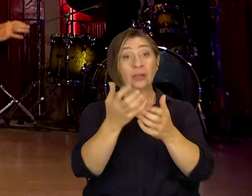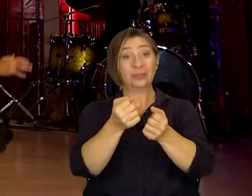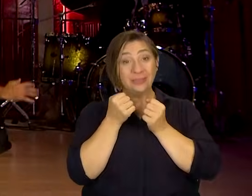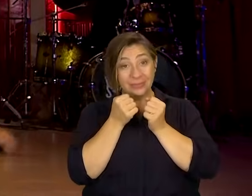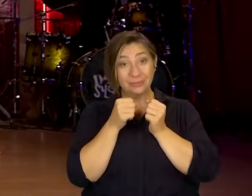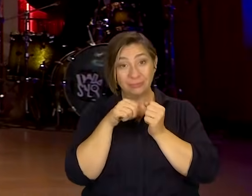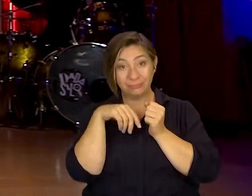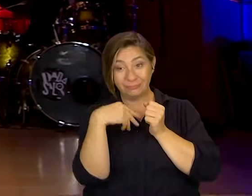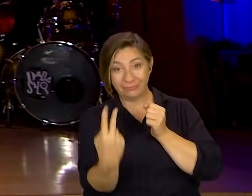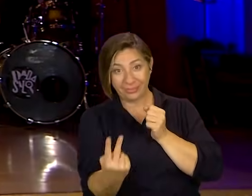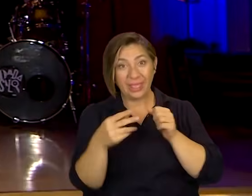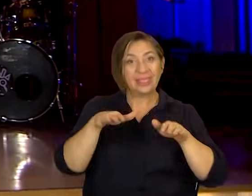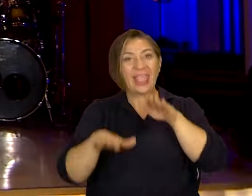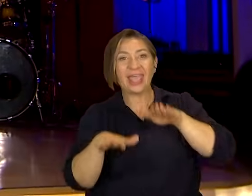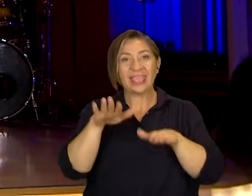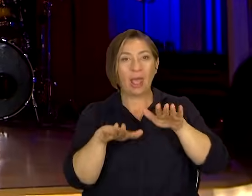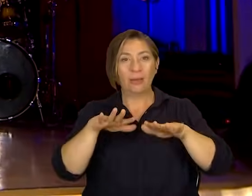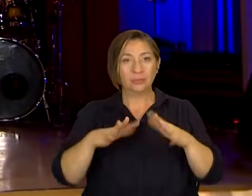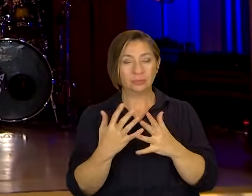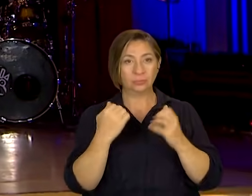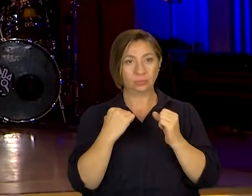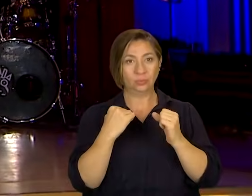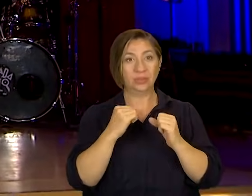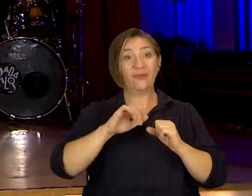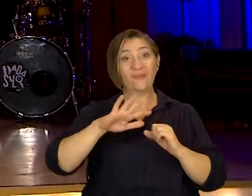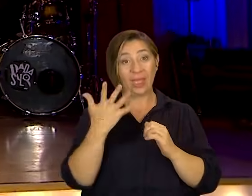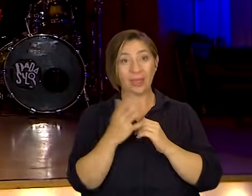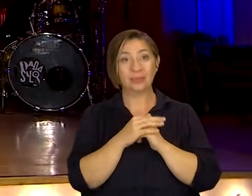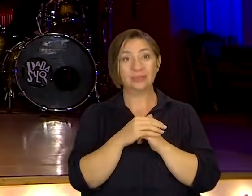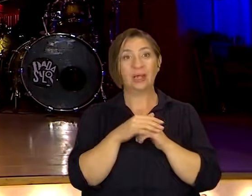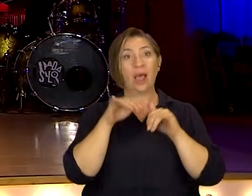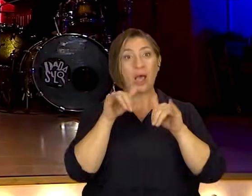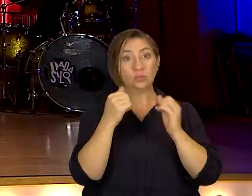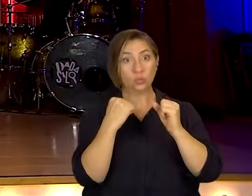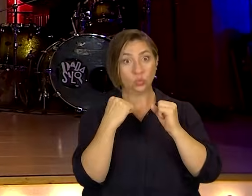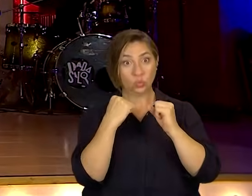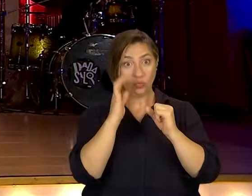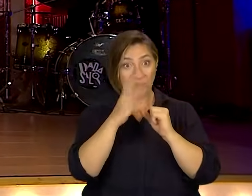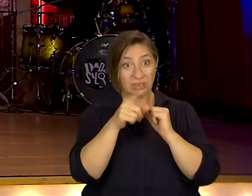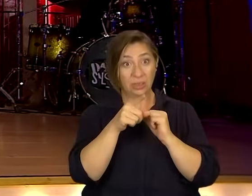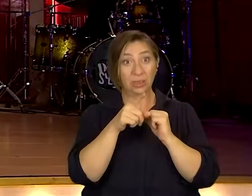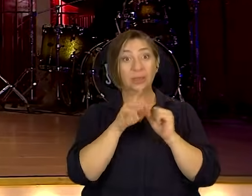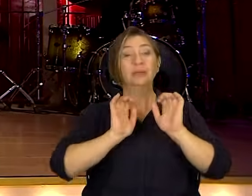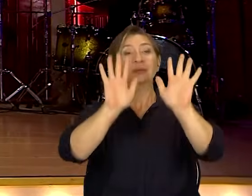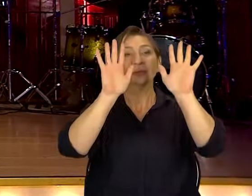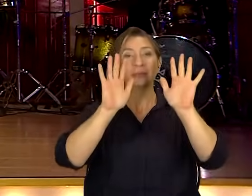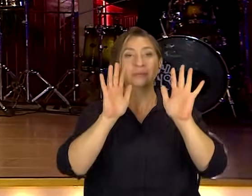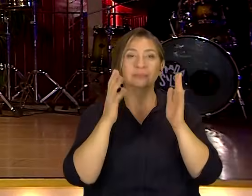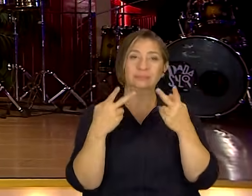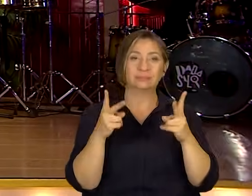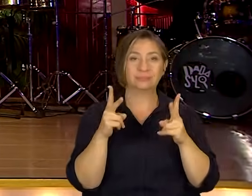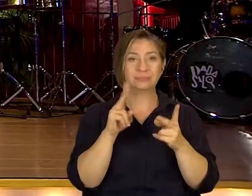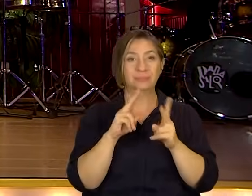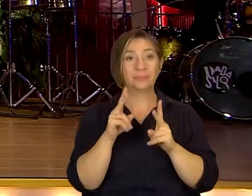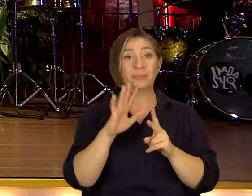çekip dengesini bozabilirim. Çünkü aşırı derecede güç tutuyor. Ya da yine aynı şekilde kuvvet fazlaysa itip dengesini